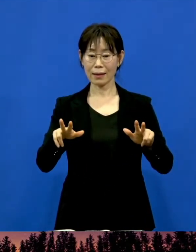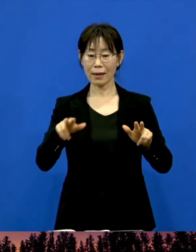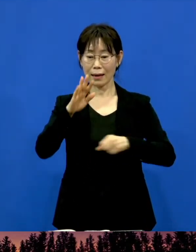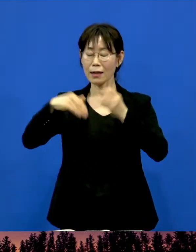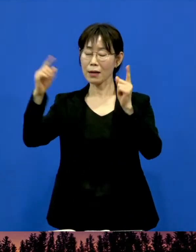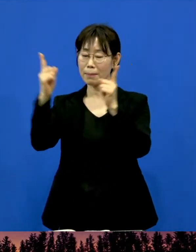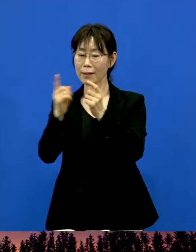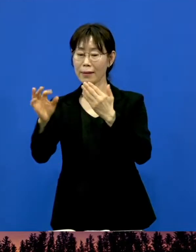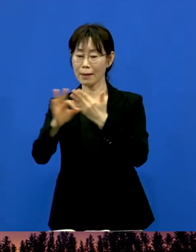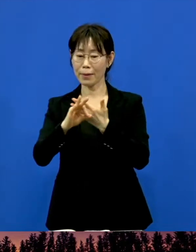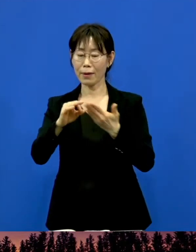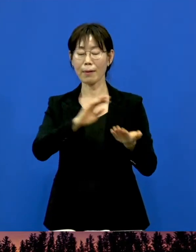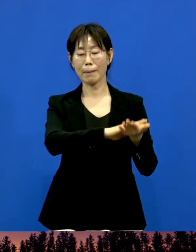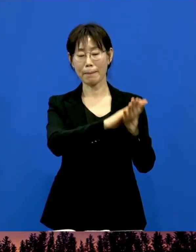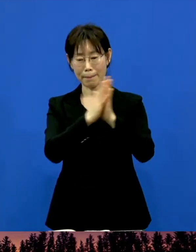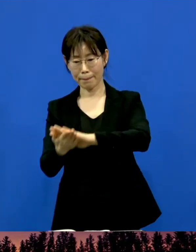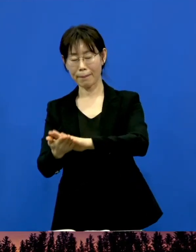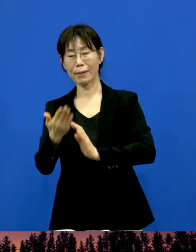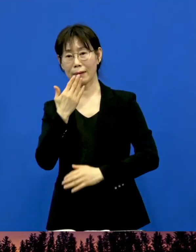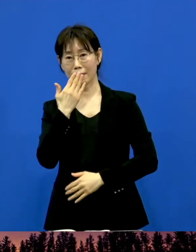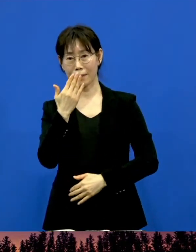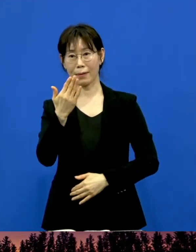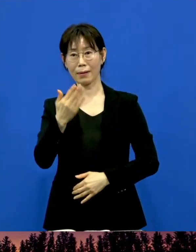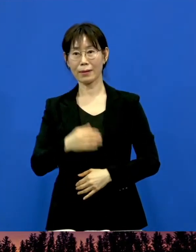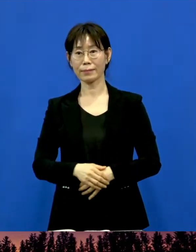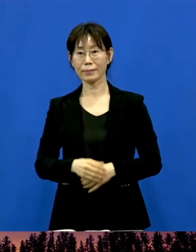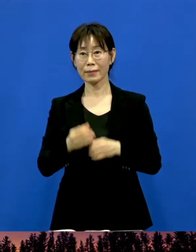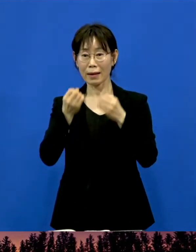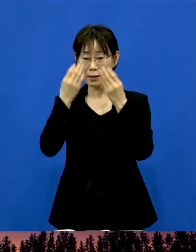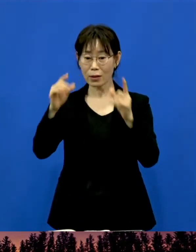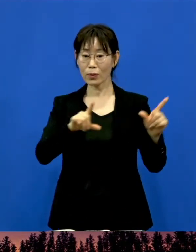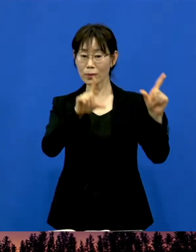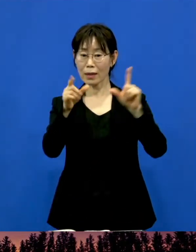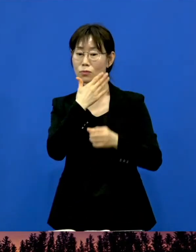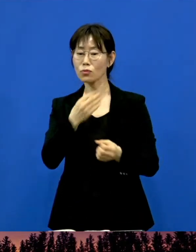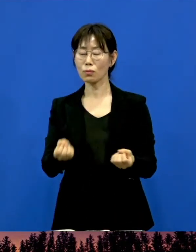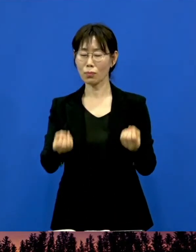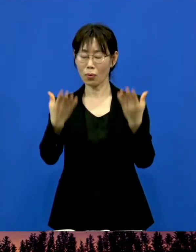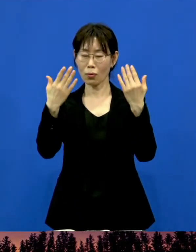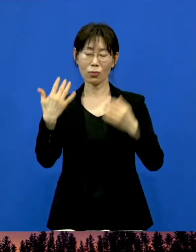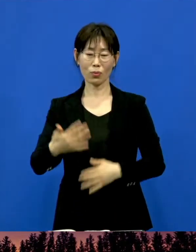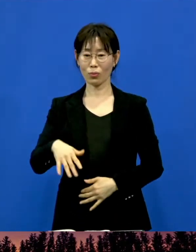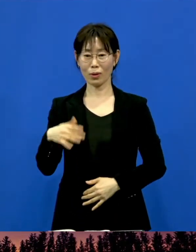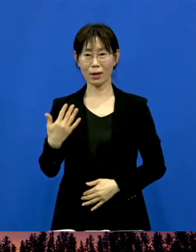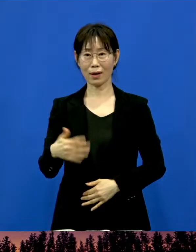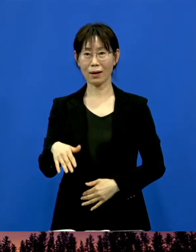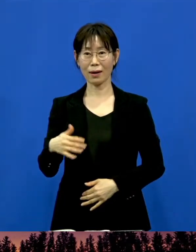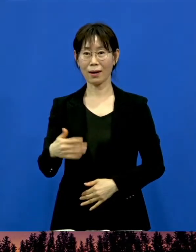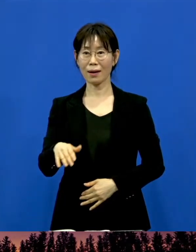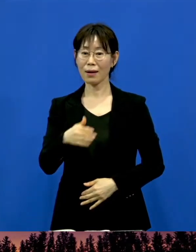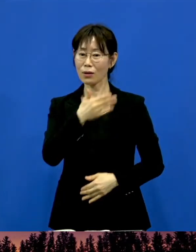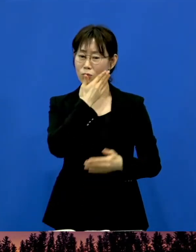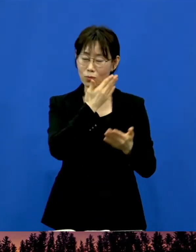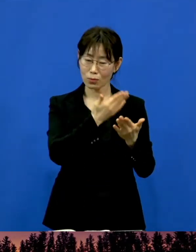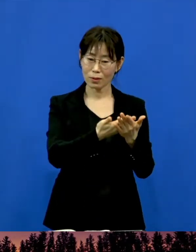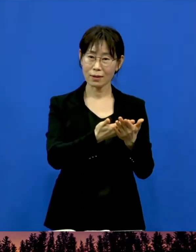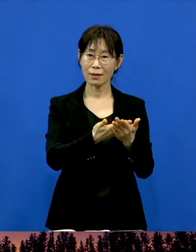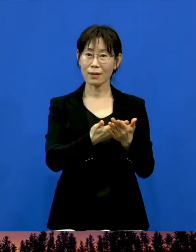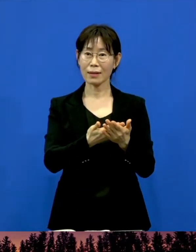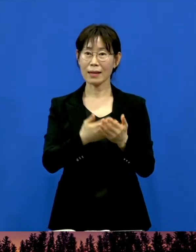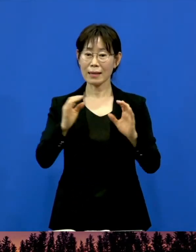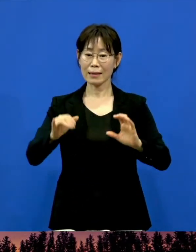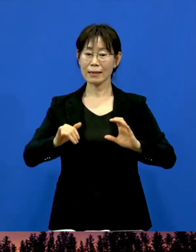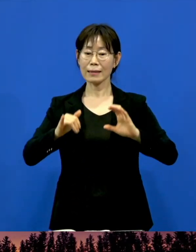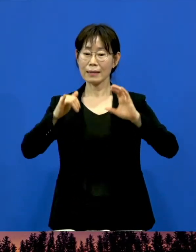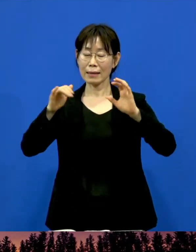거예요. 여러분, 새로운 삶이 주는 축복이 얼마나 놀라운 것입니까? 우리에게 주어진 삶의 목표가 분명해지는 것입니다. 그렇게